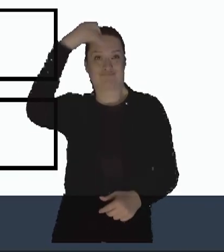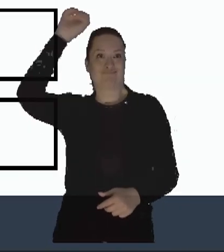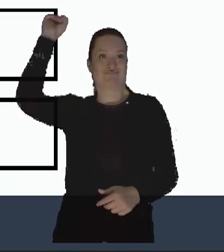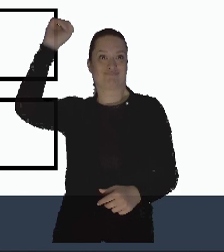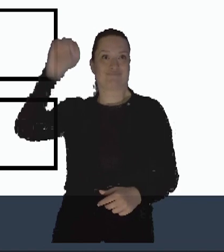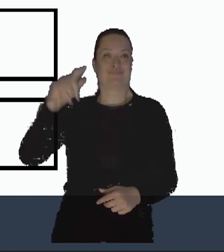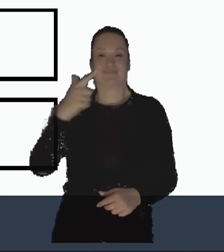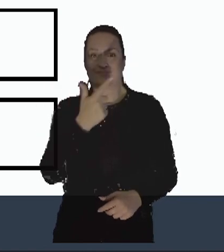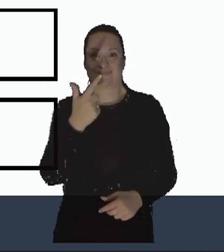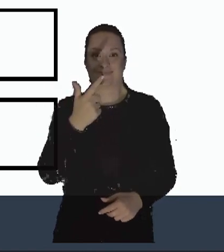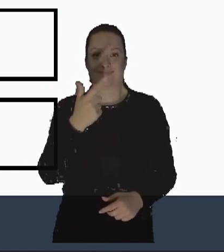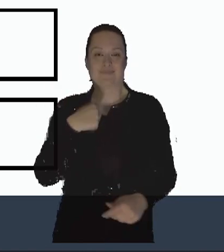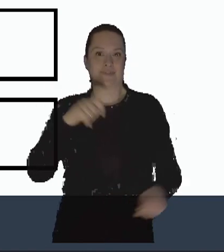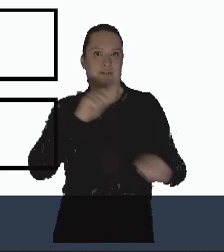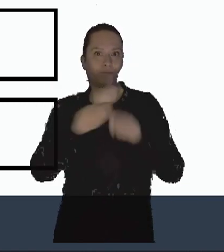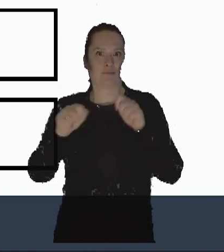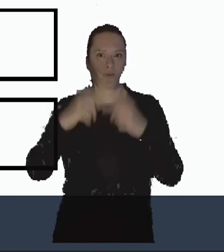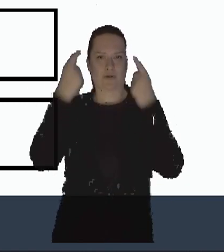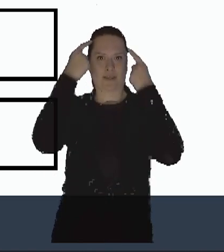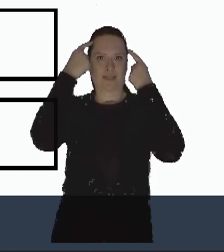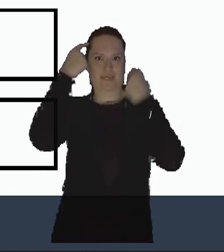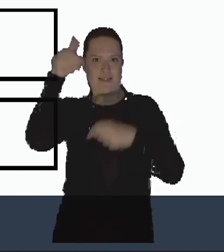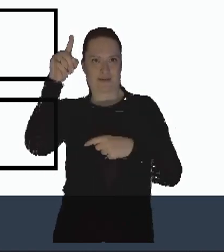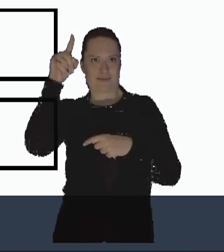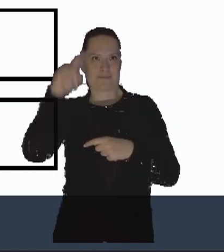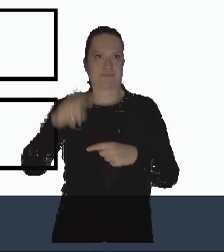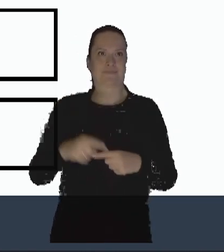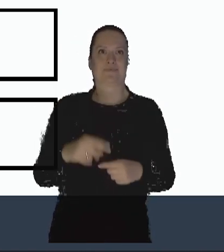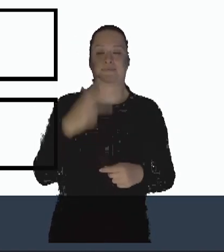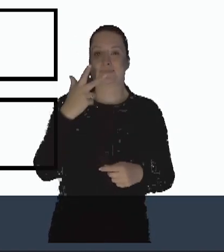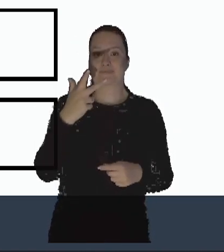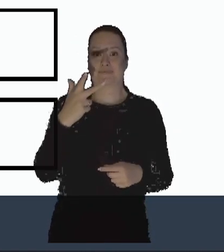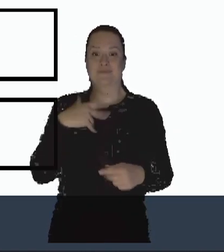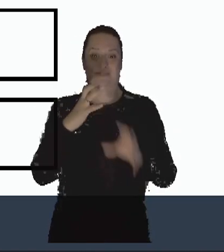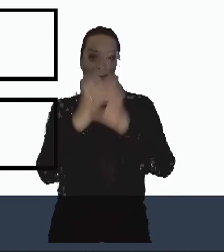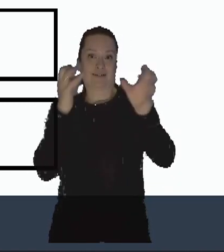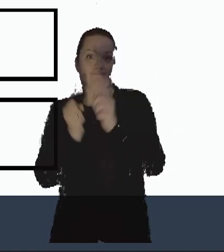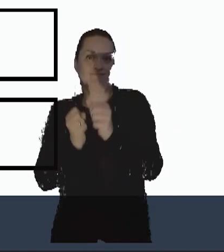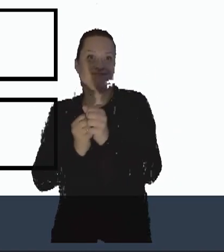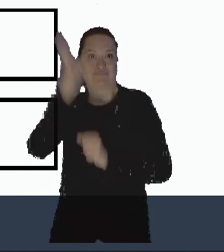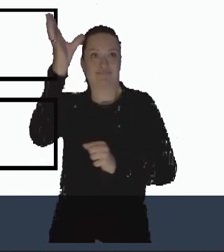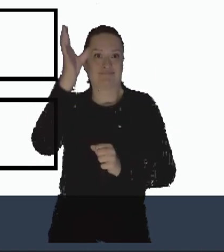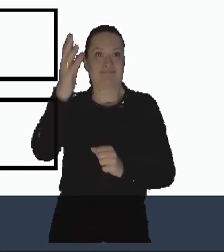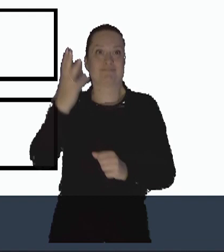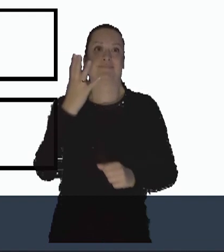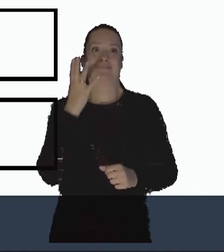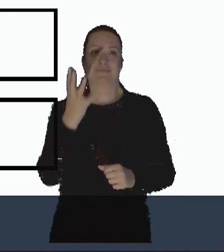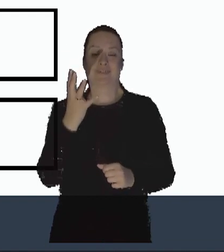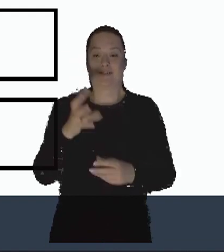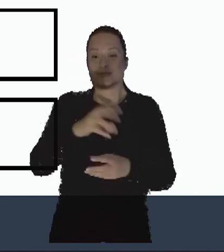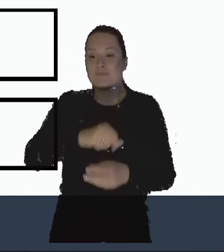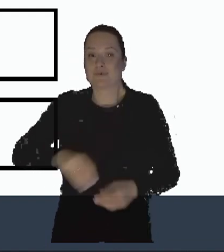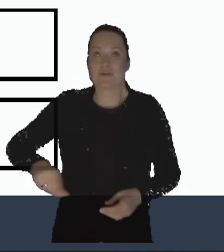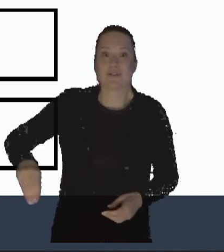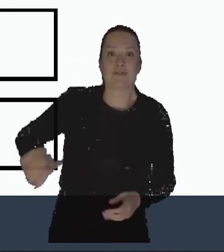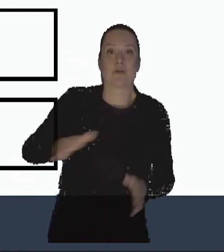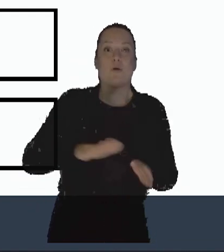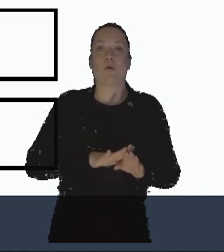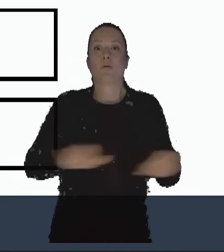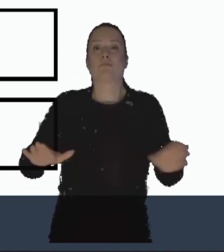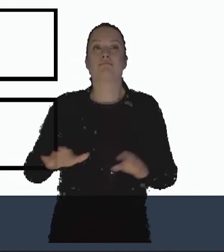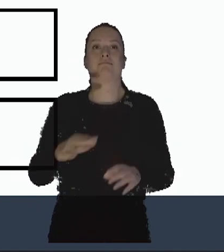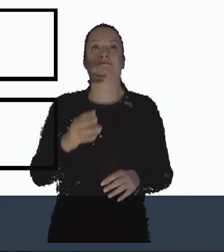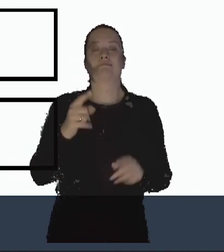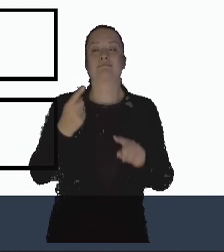B, odprawiono egzorcyzm? Czy C, wystrzelono z armaty? Czy D, obsadzono po